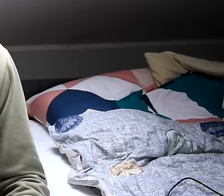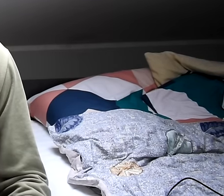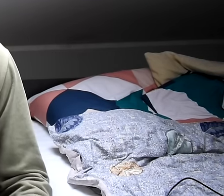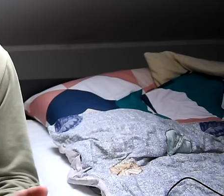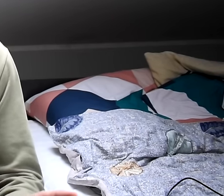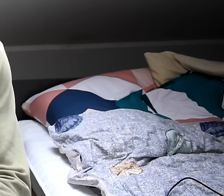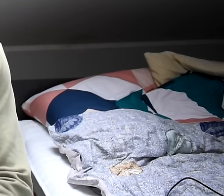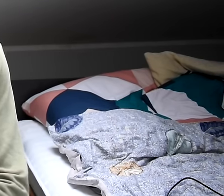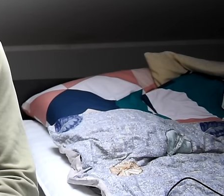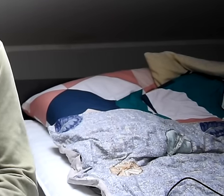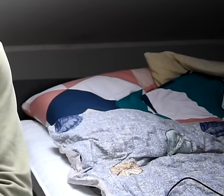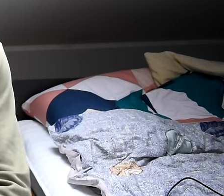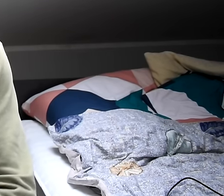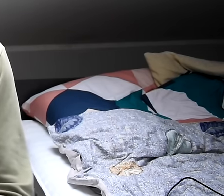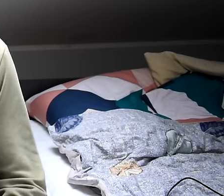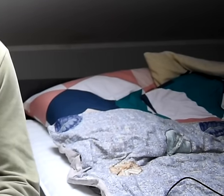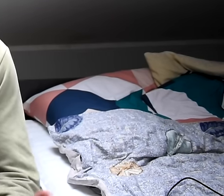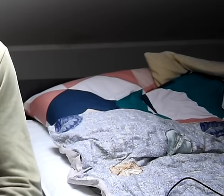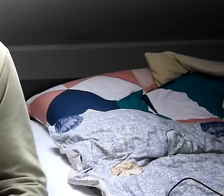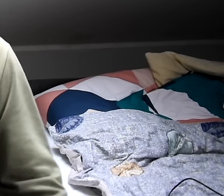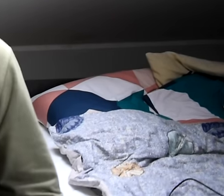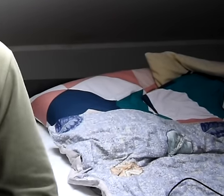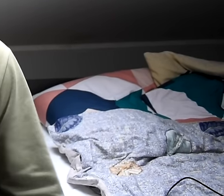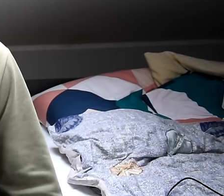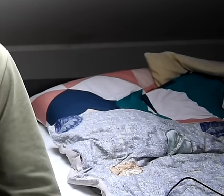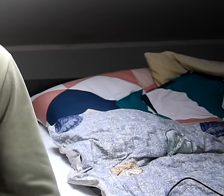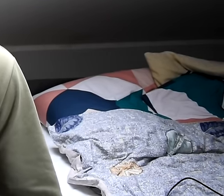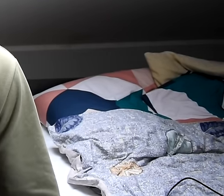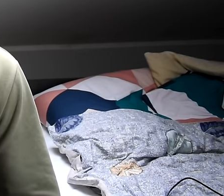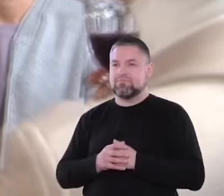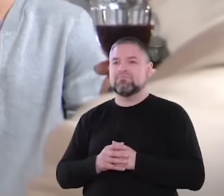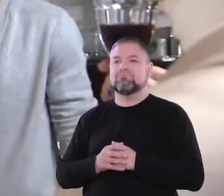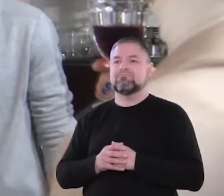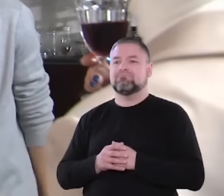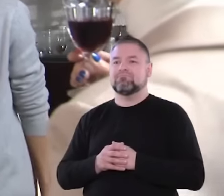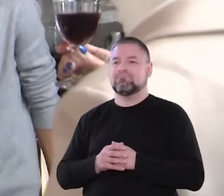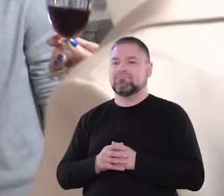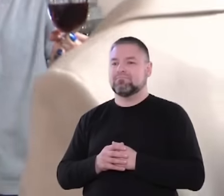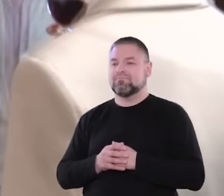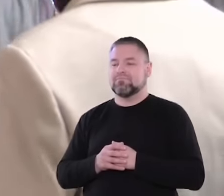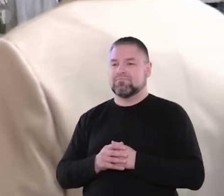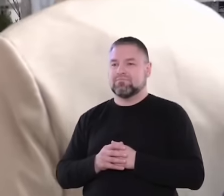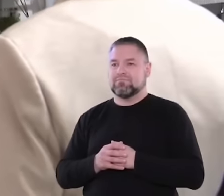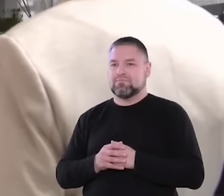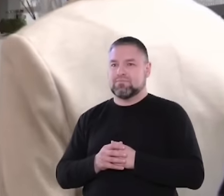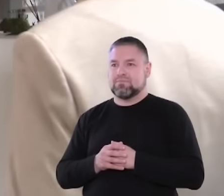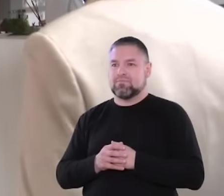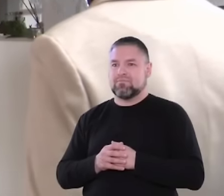Wypij. Albo ty jemu, albo ona tobie. No proszę, niech się coś dzieje tu, no.